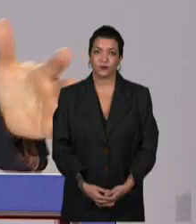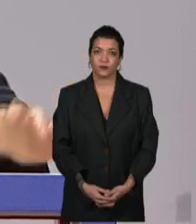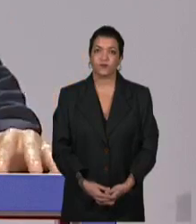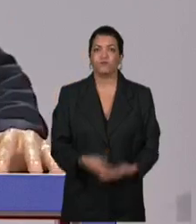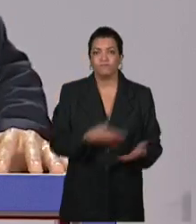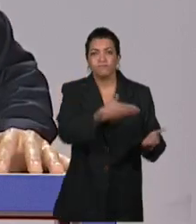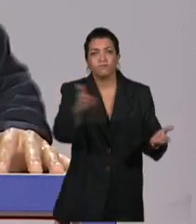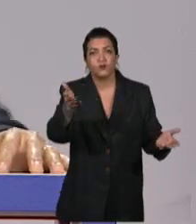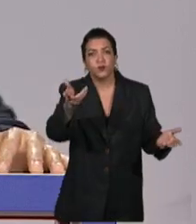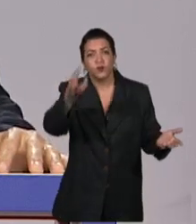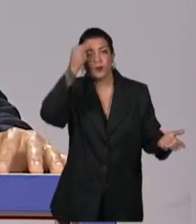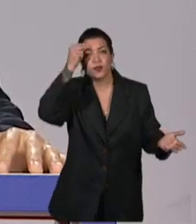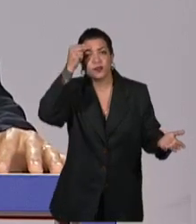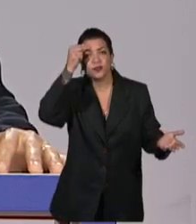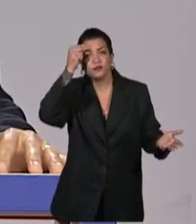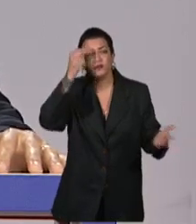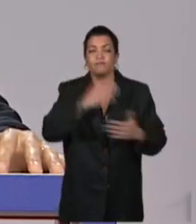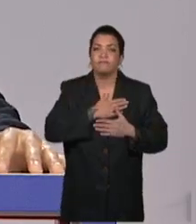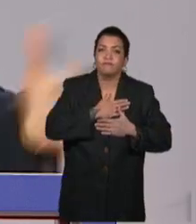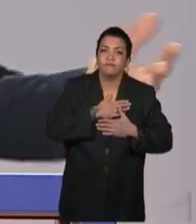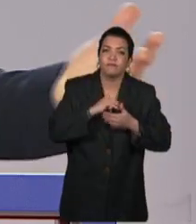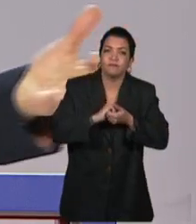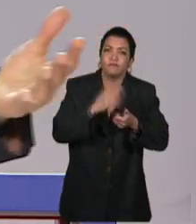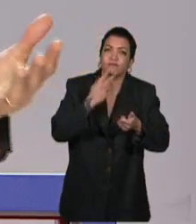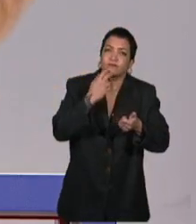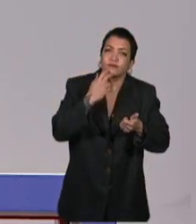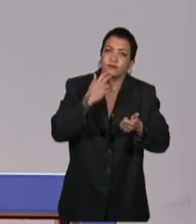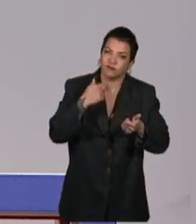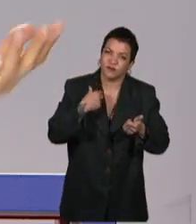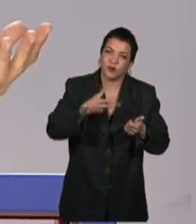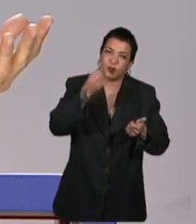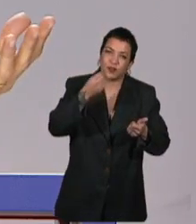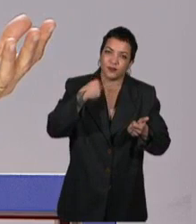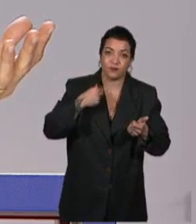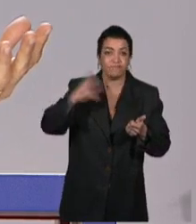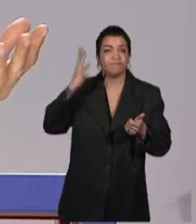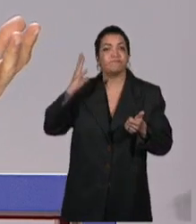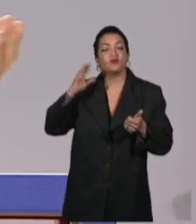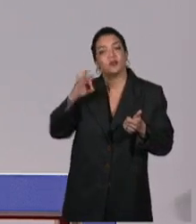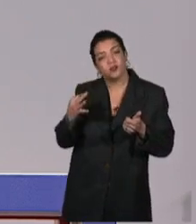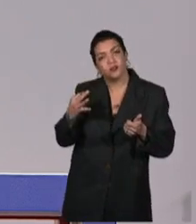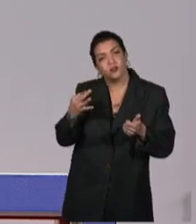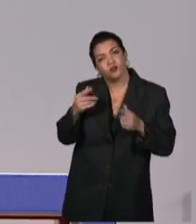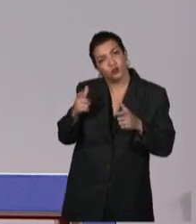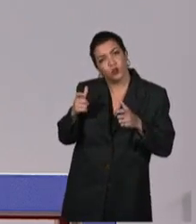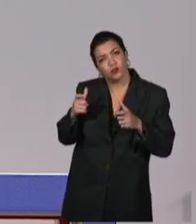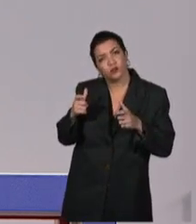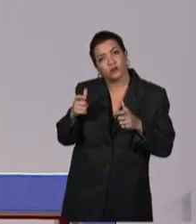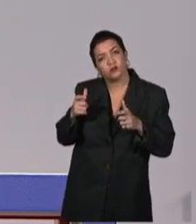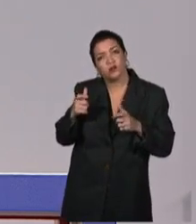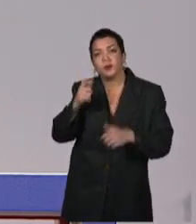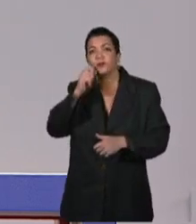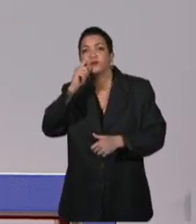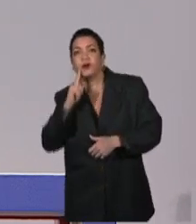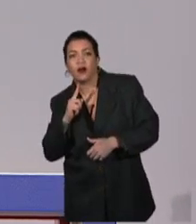Vous l'avez compris, mes chers compatriotes, j'ai eu dans ma vie ma part de chance. Mais mes parents et mes